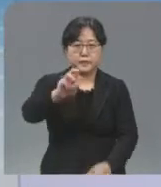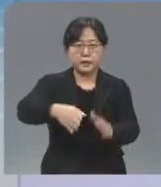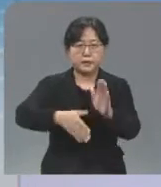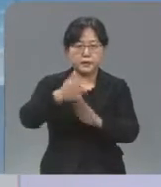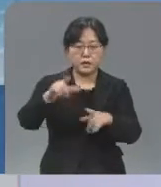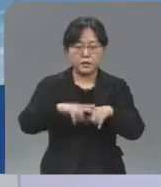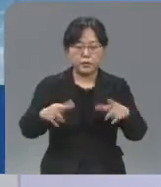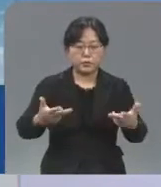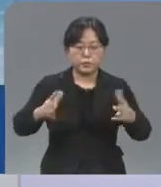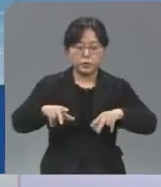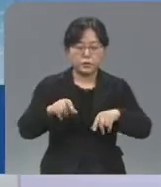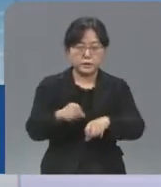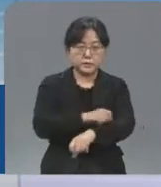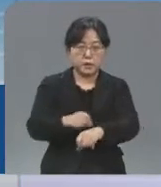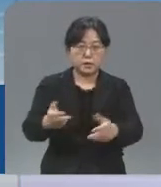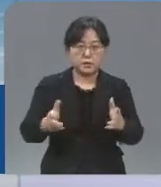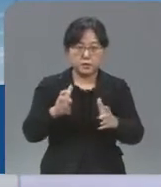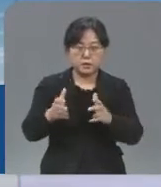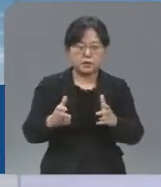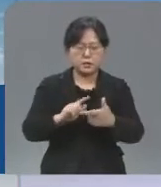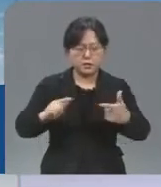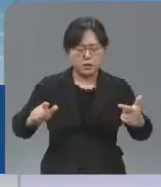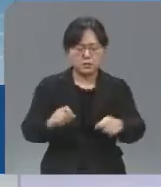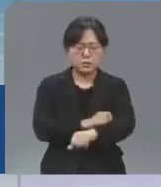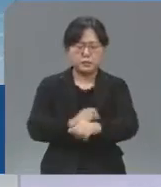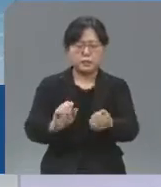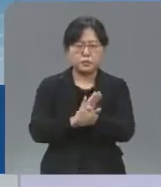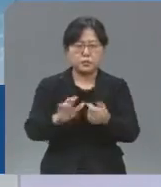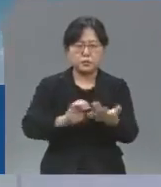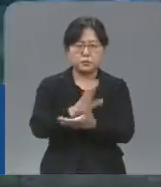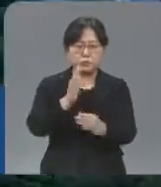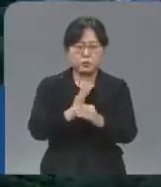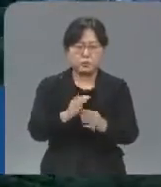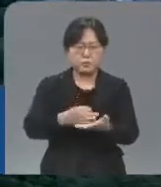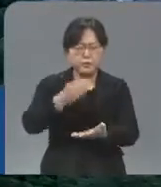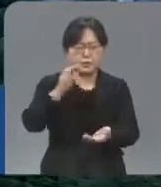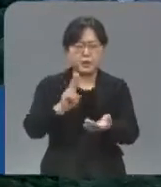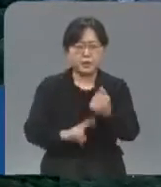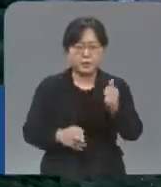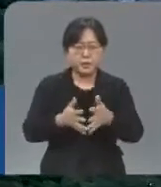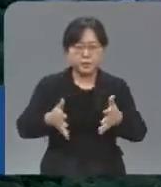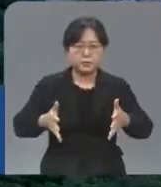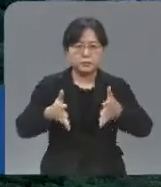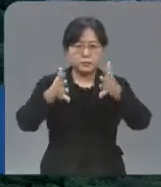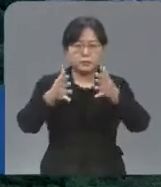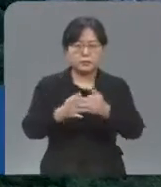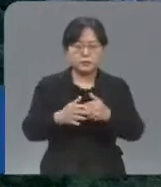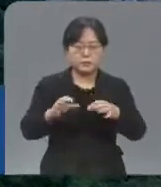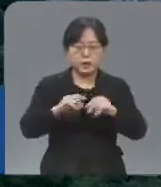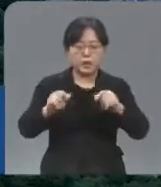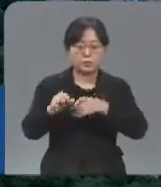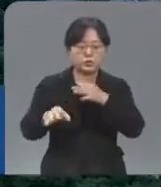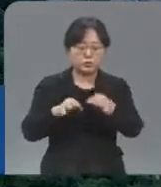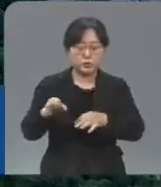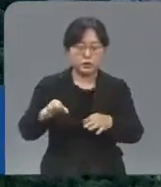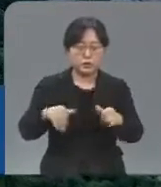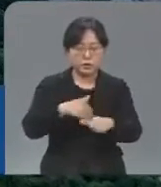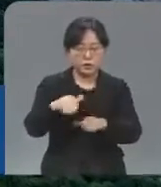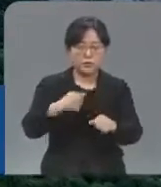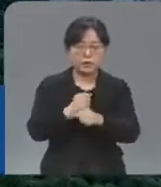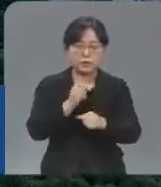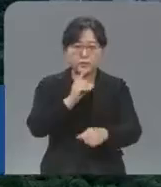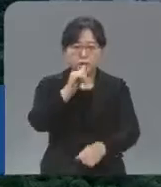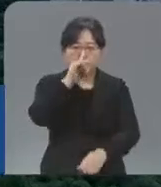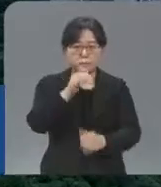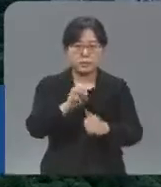광주시의 민간공원 등의 사업이 여러 특혜 논란 속에도 고분양가 아파트 건설로 인한 부동산 투기를 조장한다는 지적이